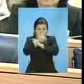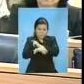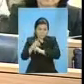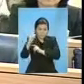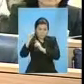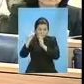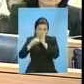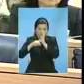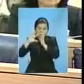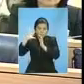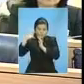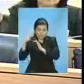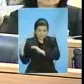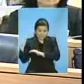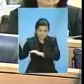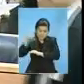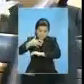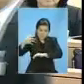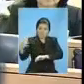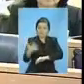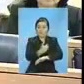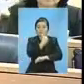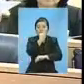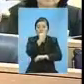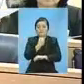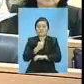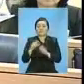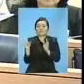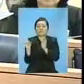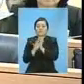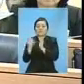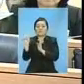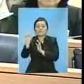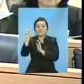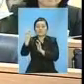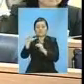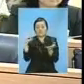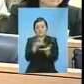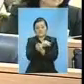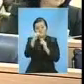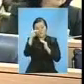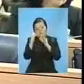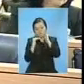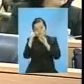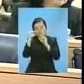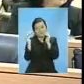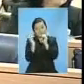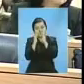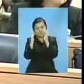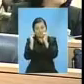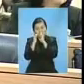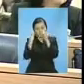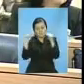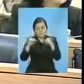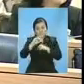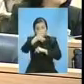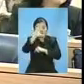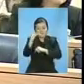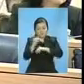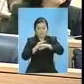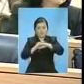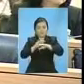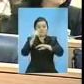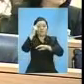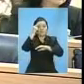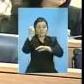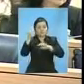องแล้วในที่สุดก็กลายเป็นว่าเกิดความเหลื่อมล้ำในสังคมของเซาท์แอฟริกา